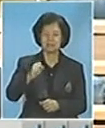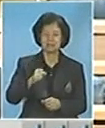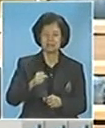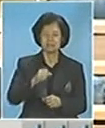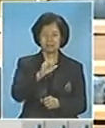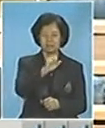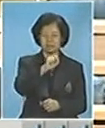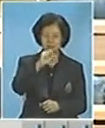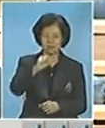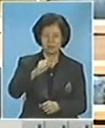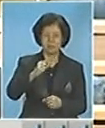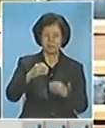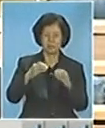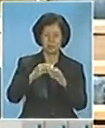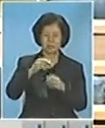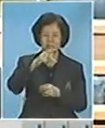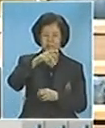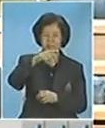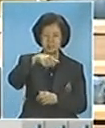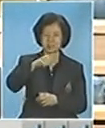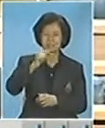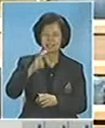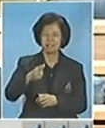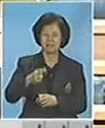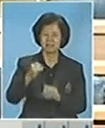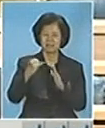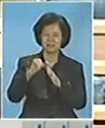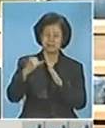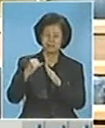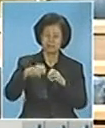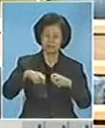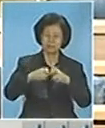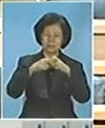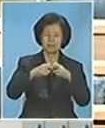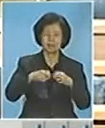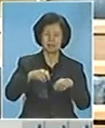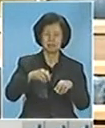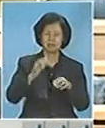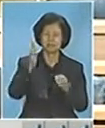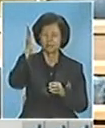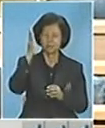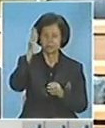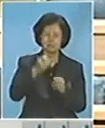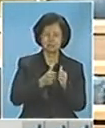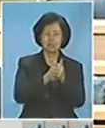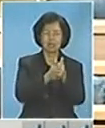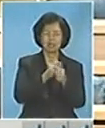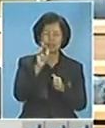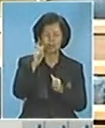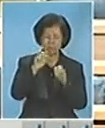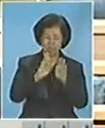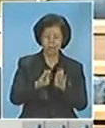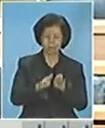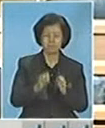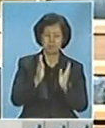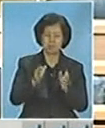มาชิกสภาผู้แทนราษฎรพรรคเพื่อไทยจังหวัดสุรินทร์ผมประท้วงผู้อภิปรายเนี่ยผมประท้วงตามข้อบังคับทีนี้ผู้อภิป